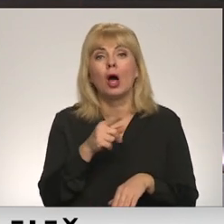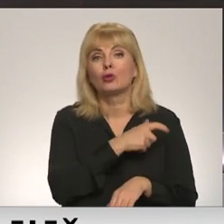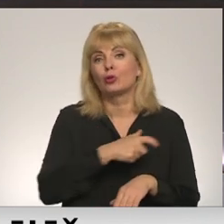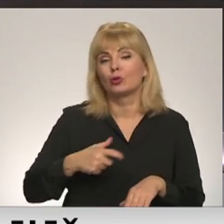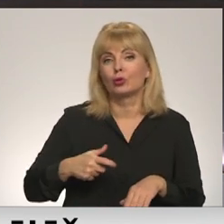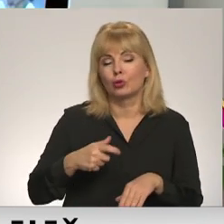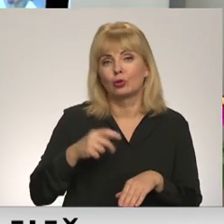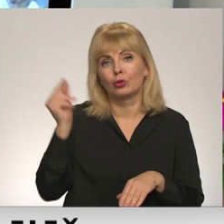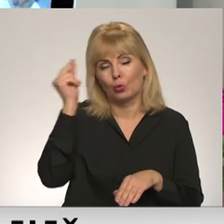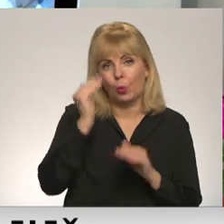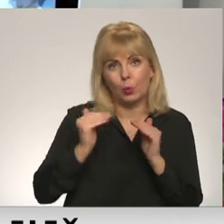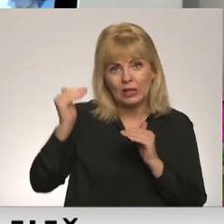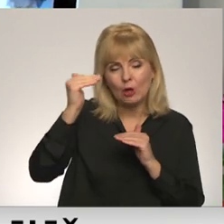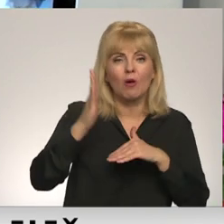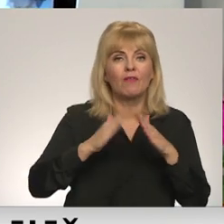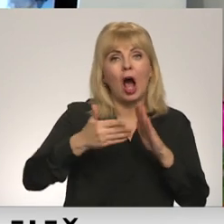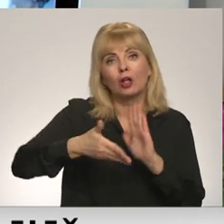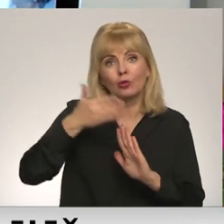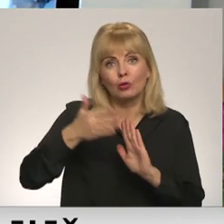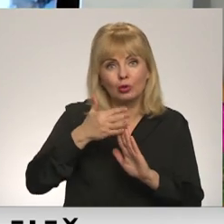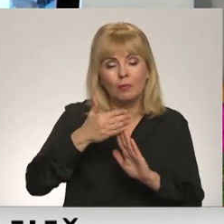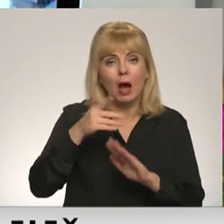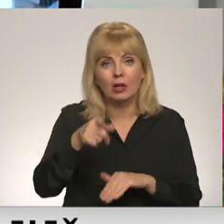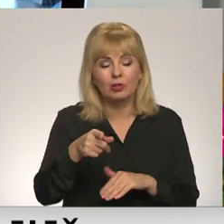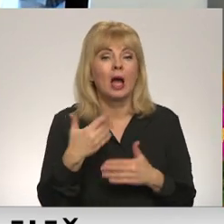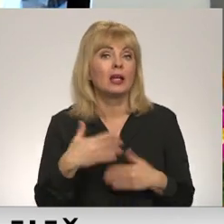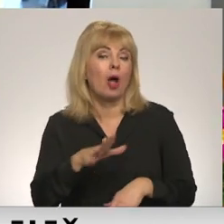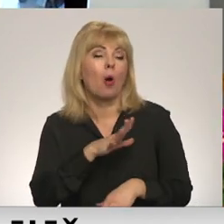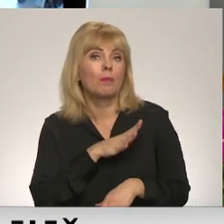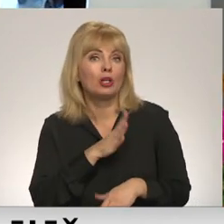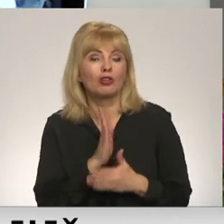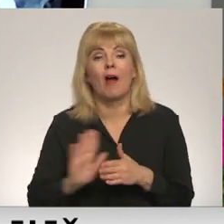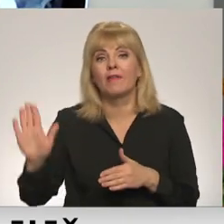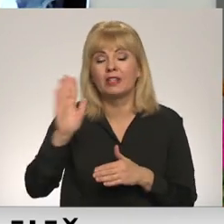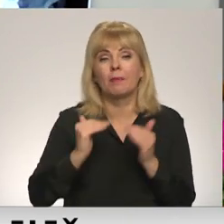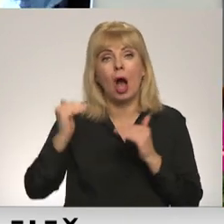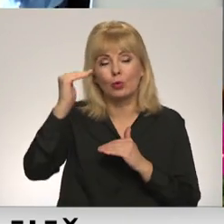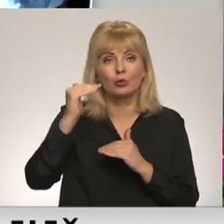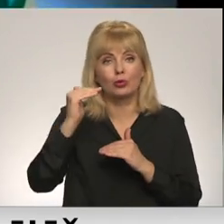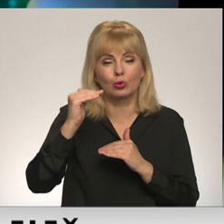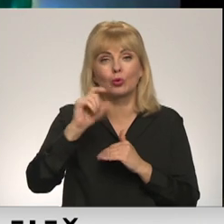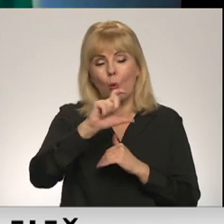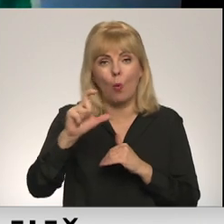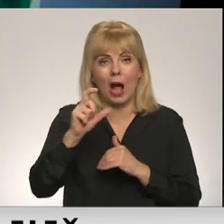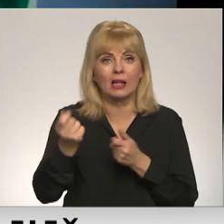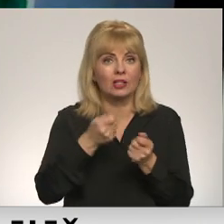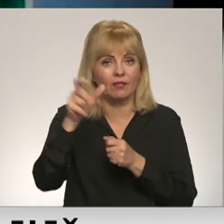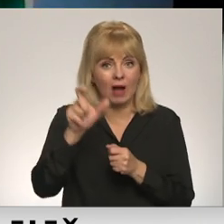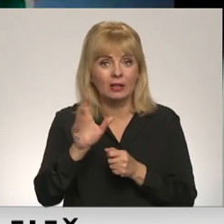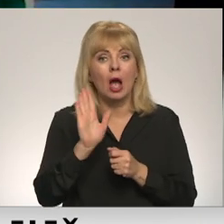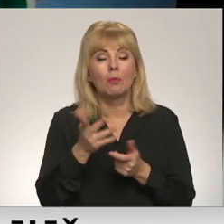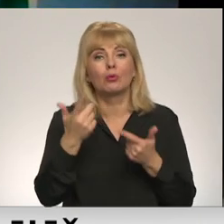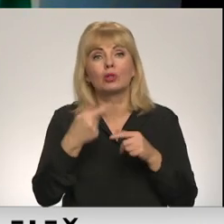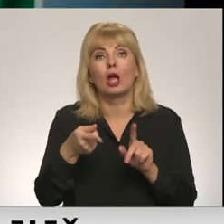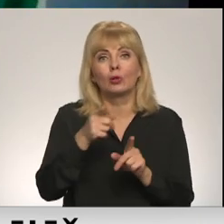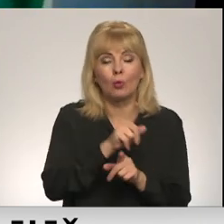uzlabošana. Kā sarunā ar RTVS mei, nu jau bijušais Vidzemes augstskolas rektors Gatis Krūmiņš, nu būs laiks nomainīt